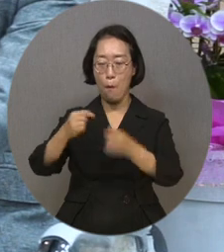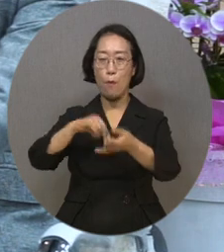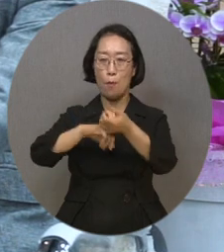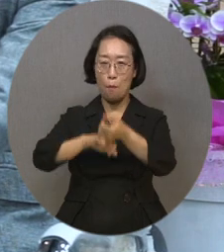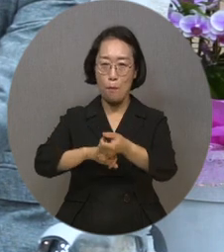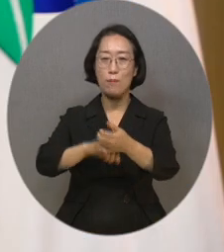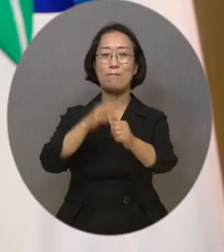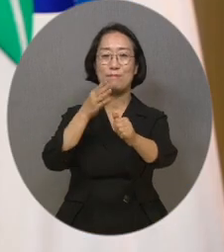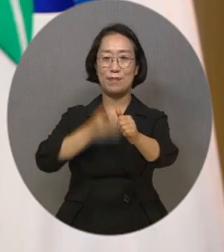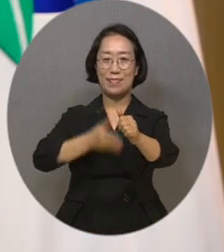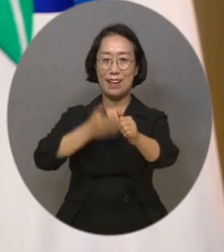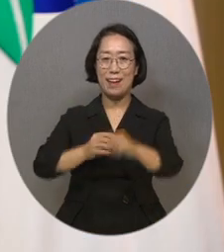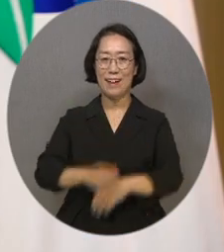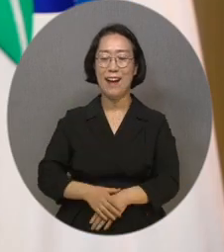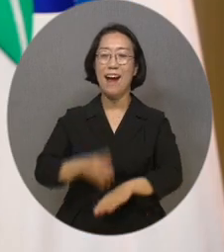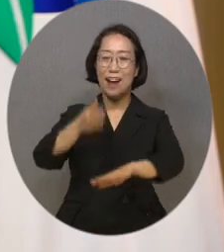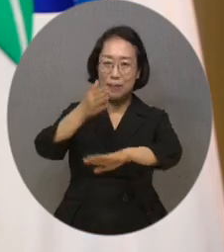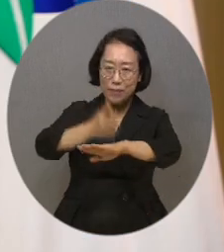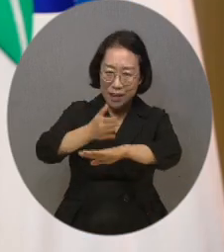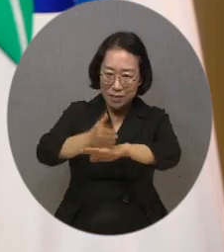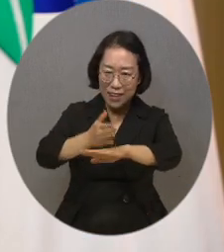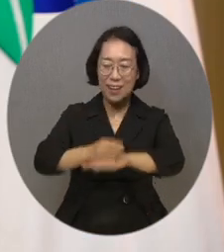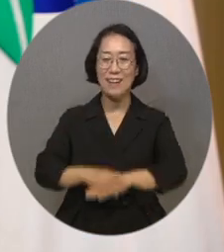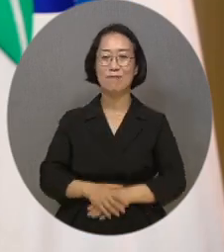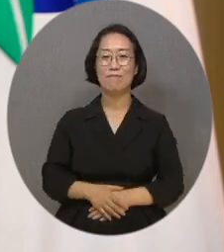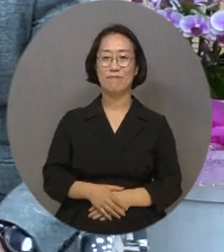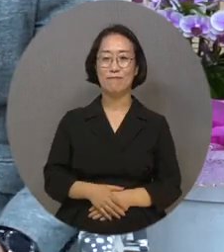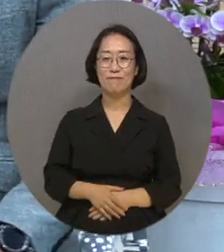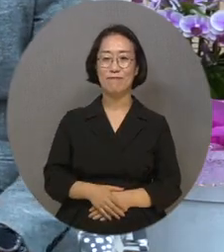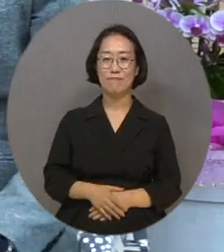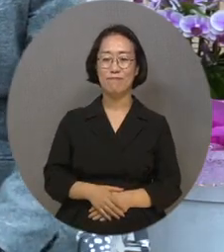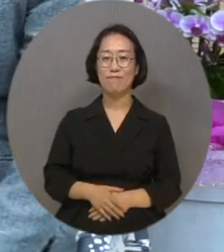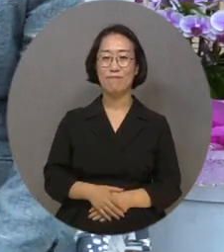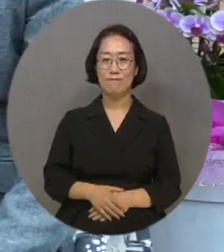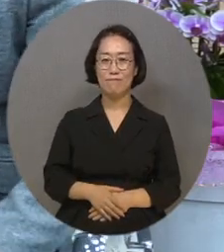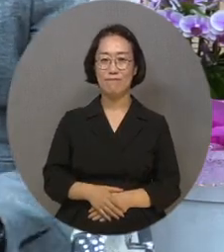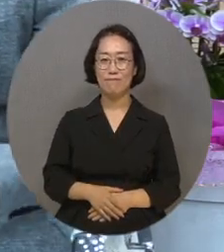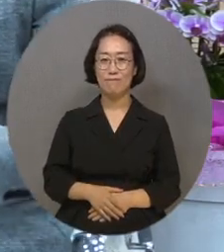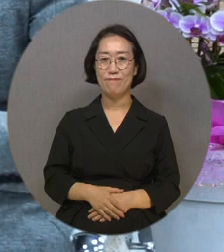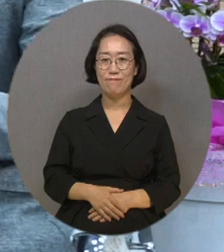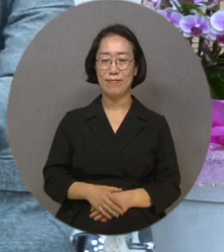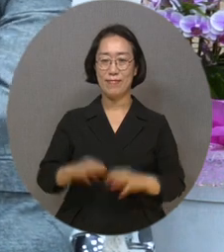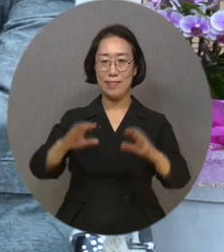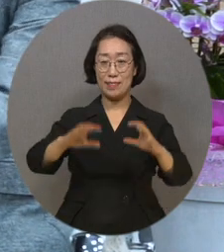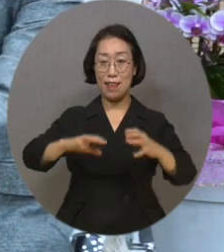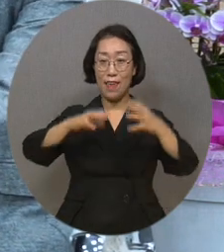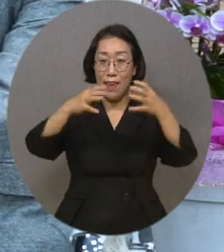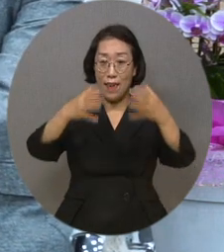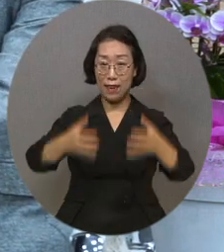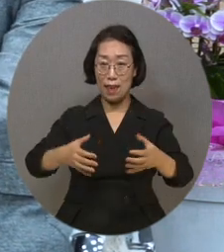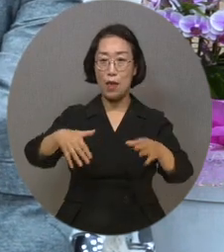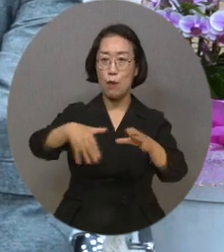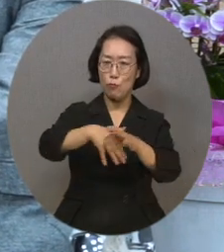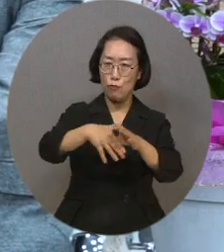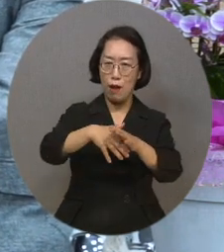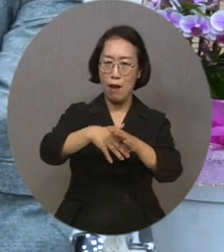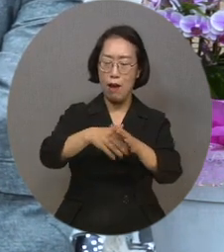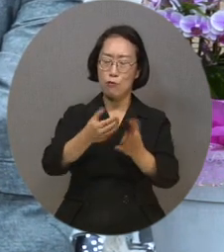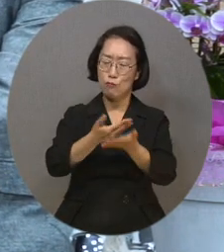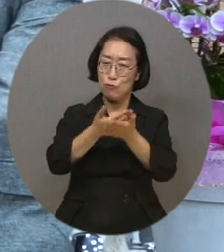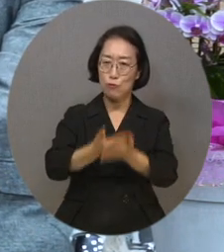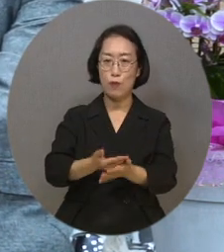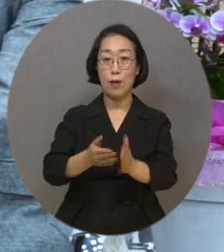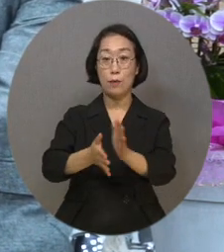부탁을 드립니다. 감사합니다. 네, 그 세계 유산 도시 고창군을 위해